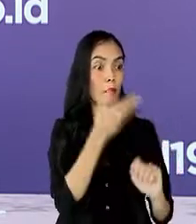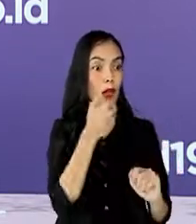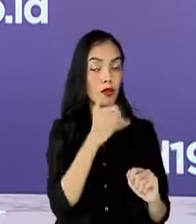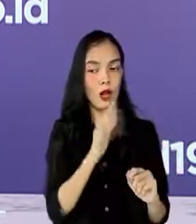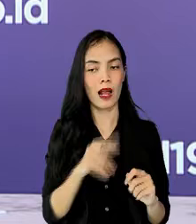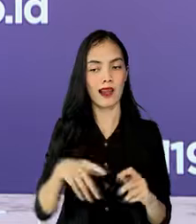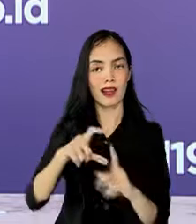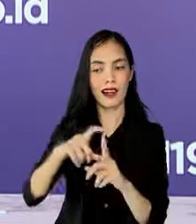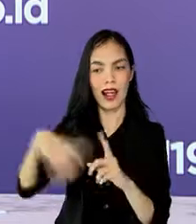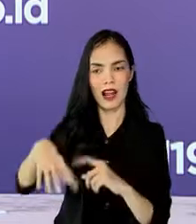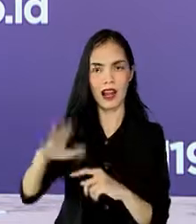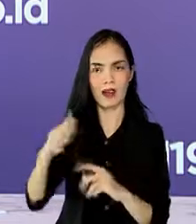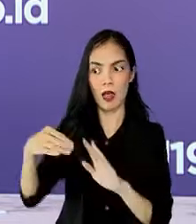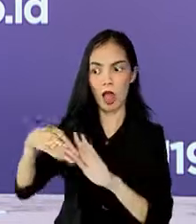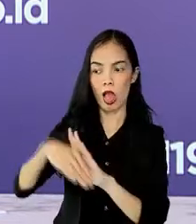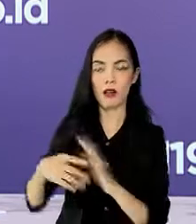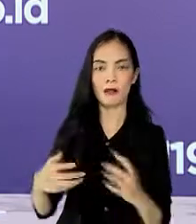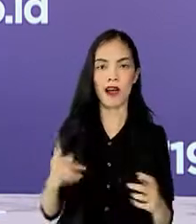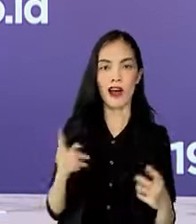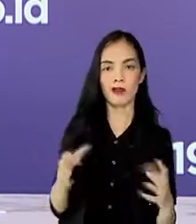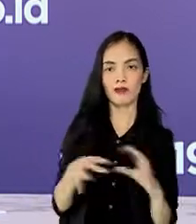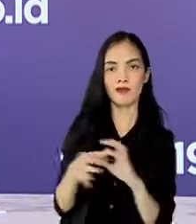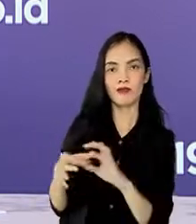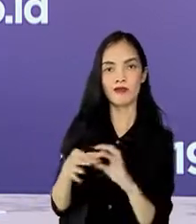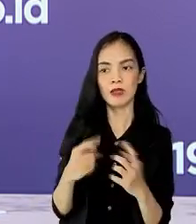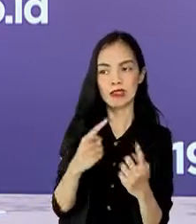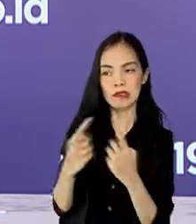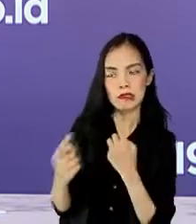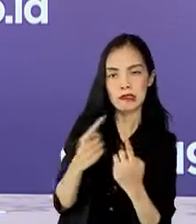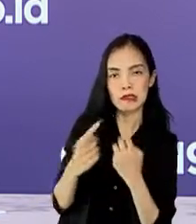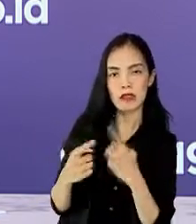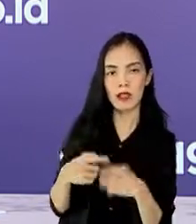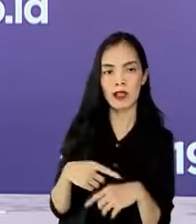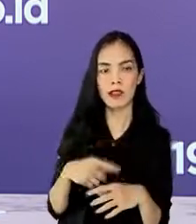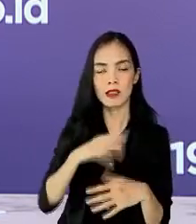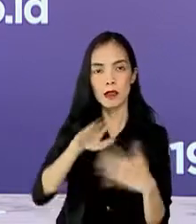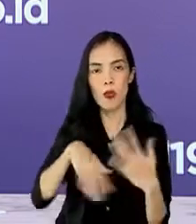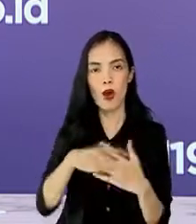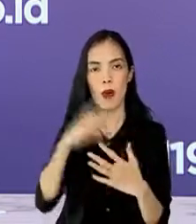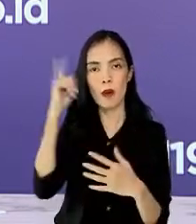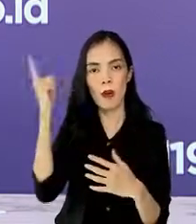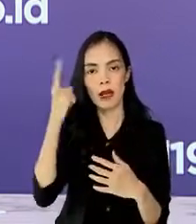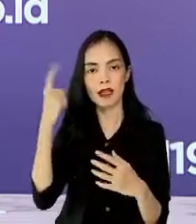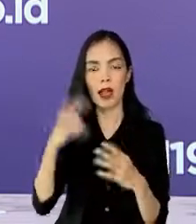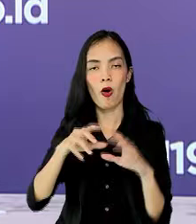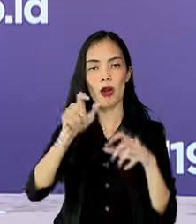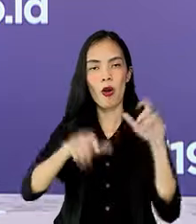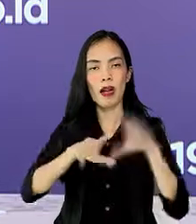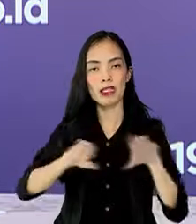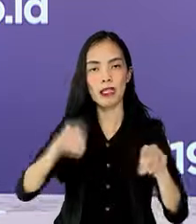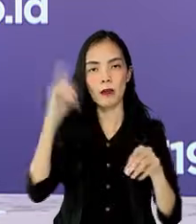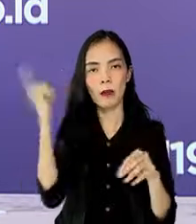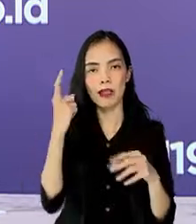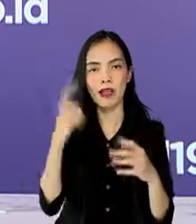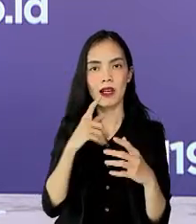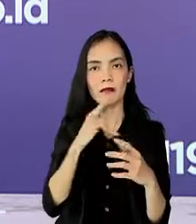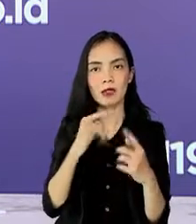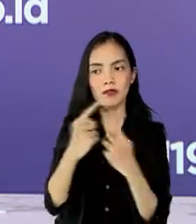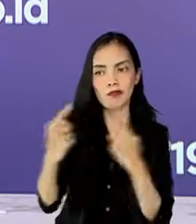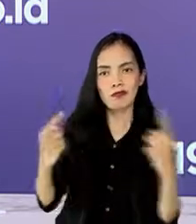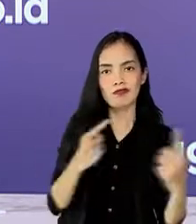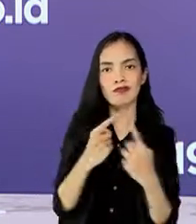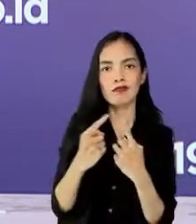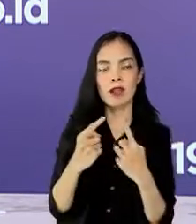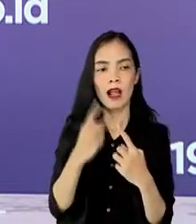berkala dengan seluruh unsur pemerintah daerah dan evaluasi progres perkembangan kasus dan batasi